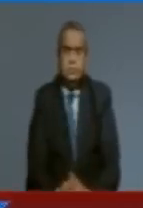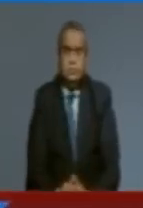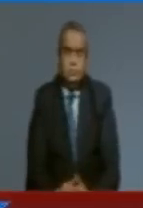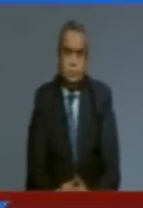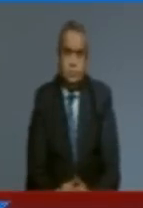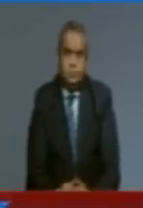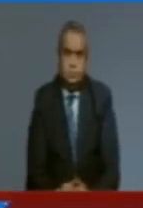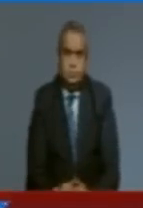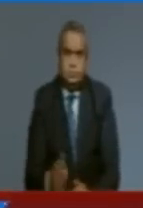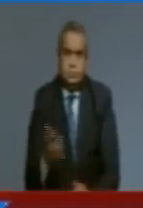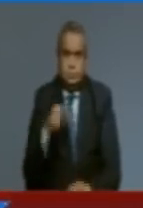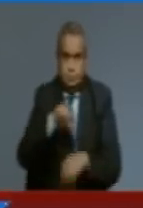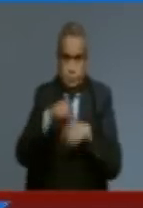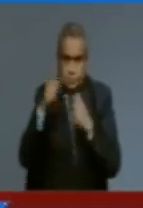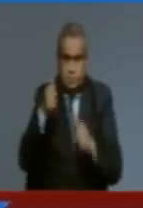للبنك في الصين